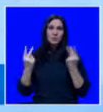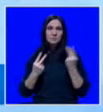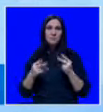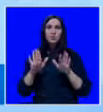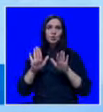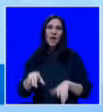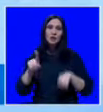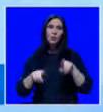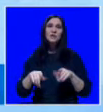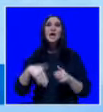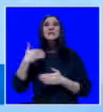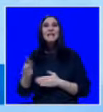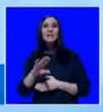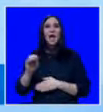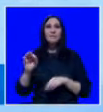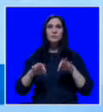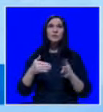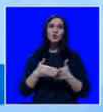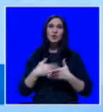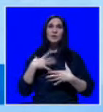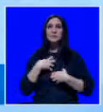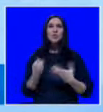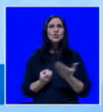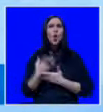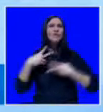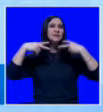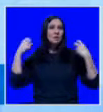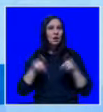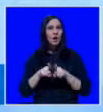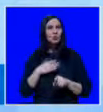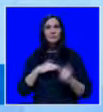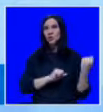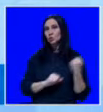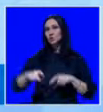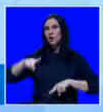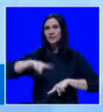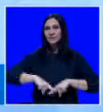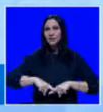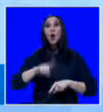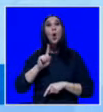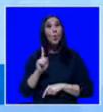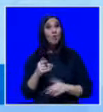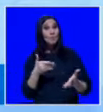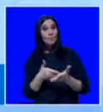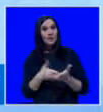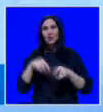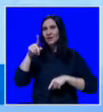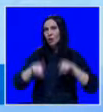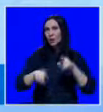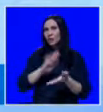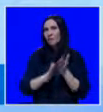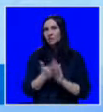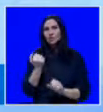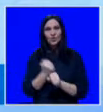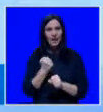след евроизборите, защото се опасяват от нови скандали, както имаше с Конституционния съд, което пък пречи на регулаторите да си